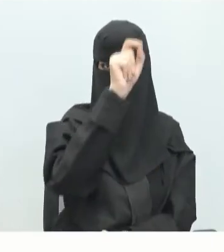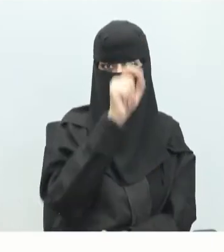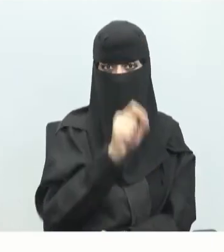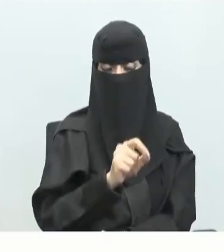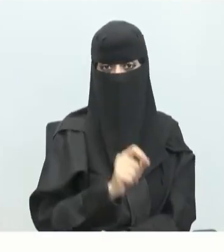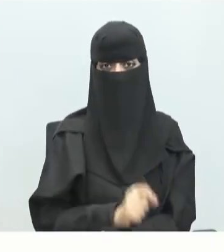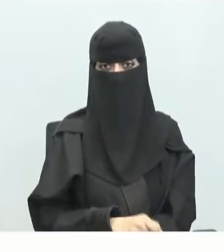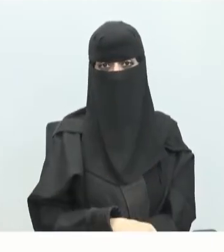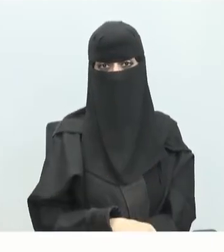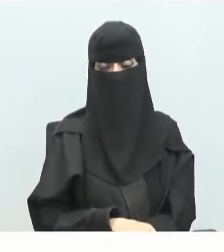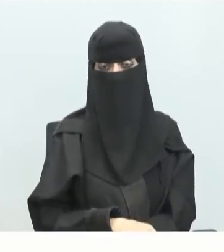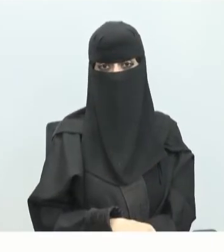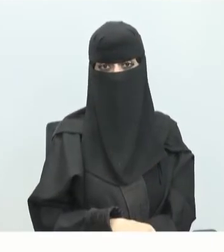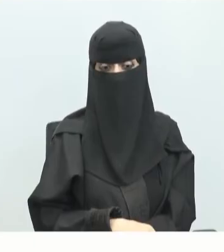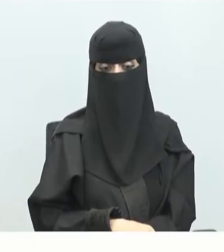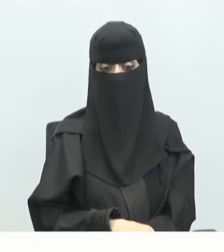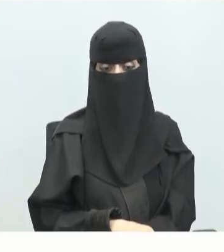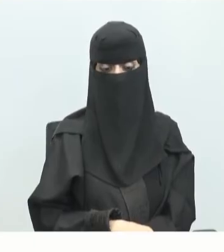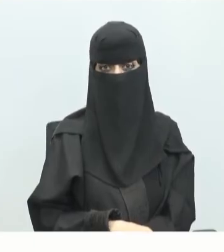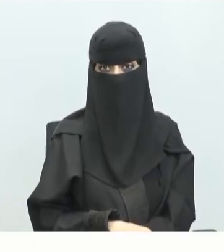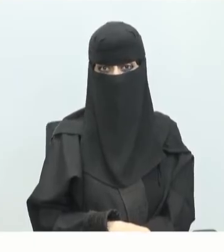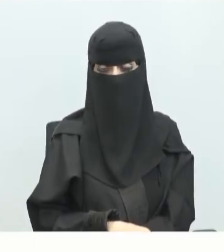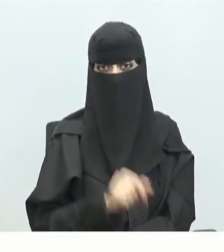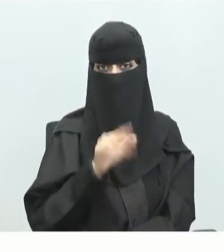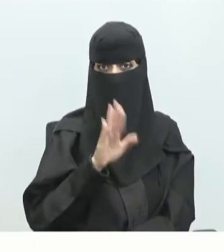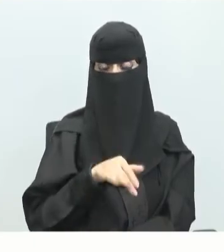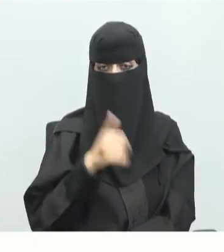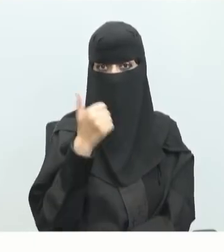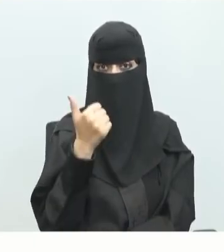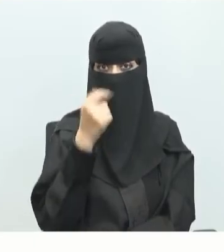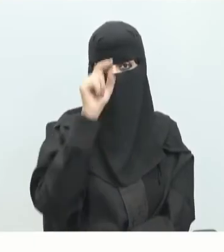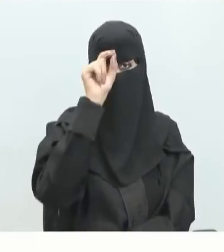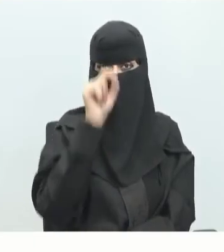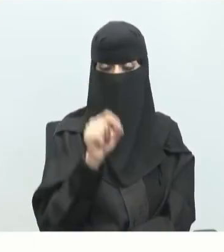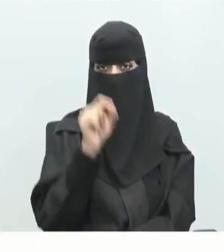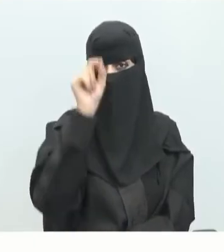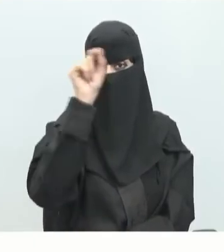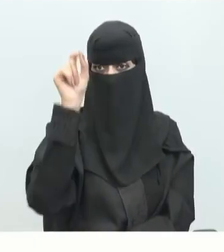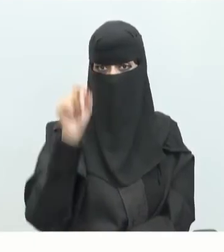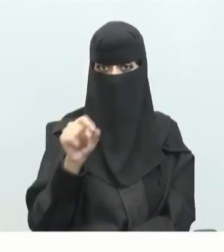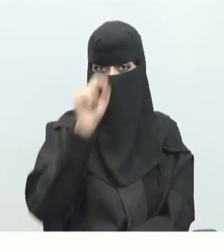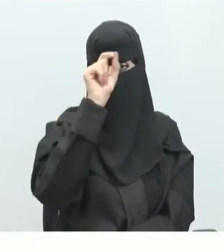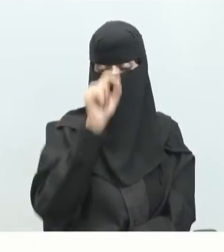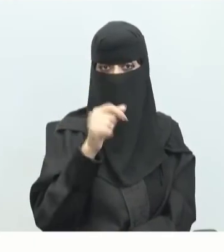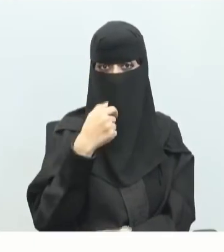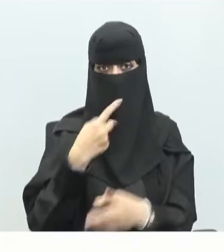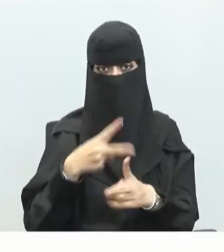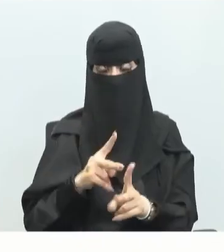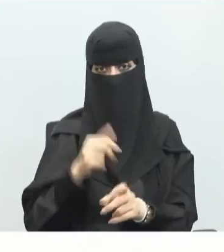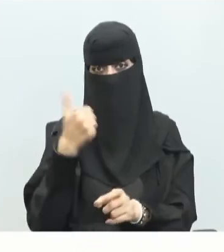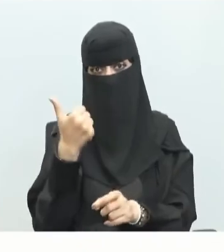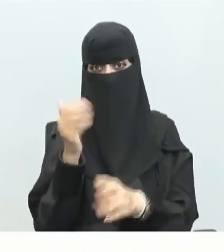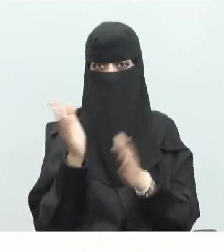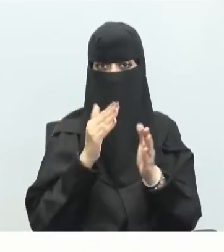العدد واحد من اعلى الى اسفل اذا هنا كتبنا العدد 16 بدانا بسته